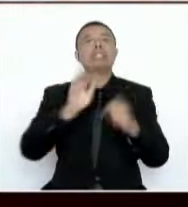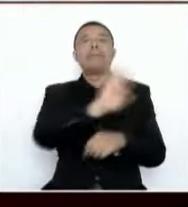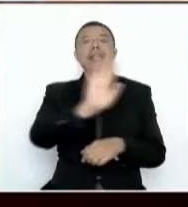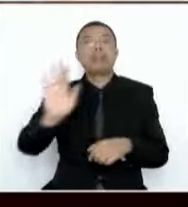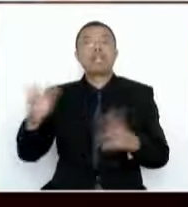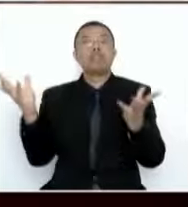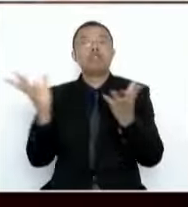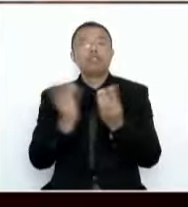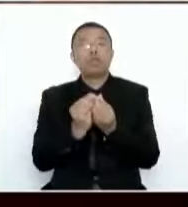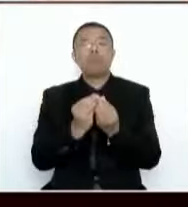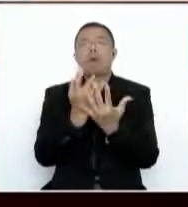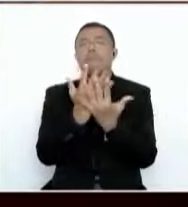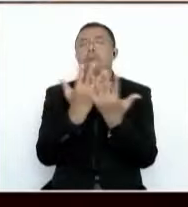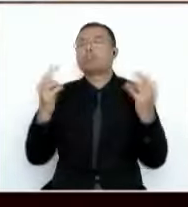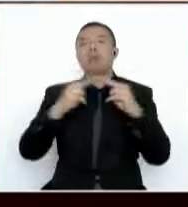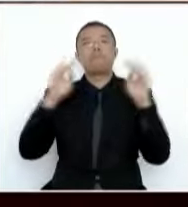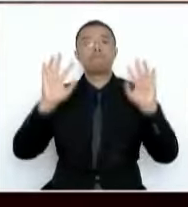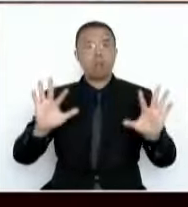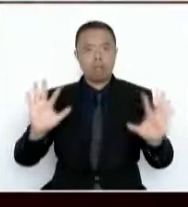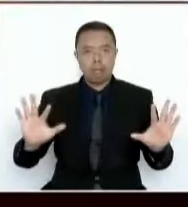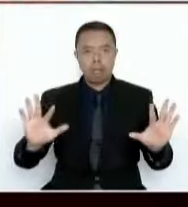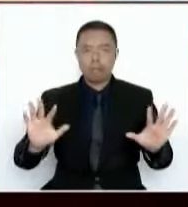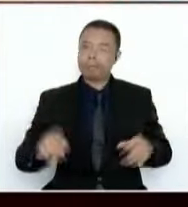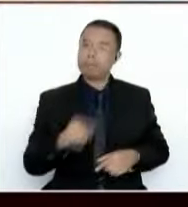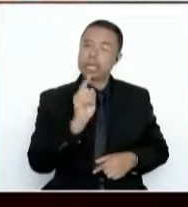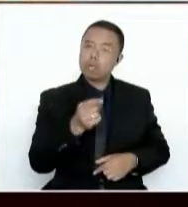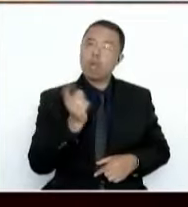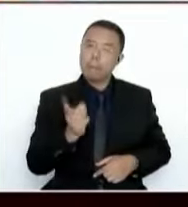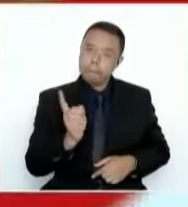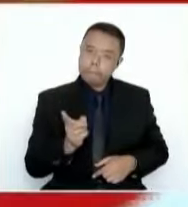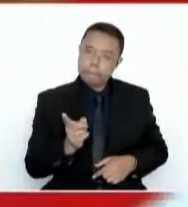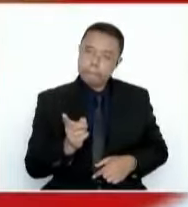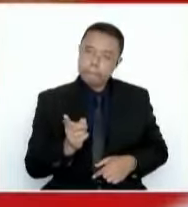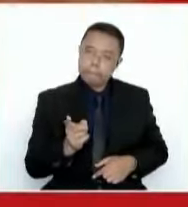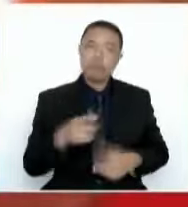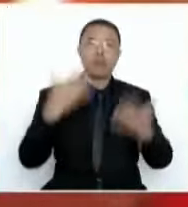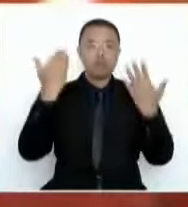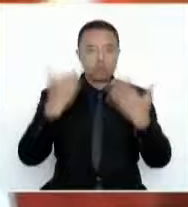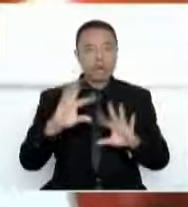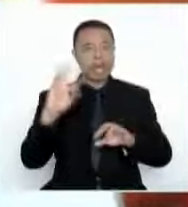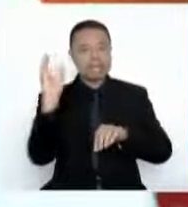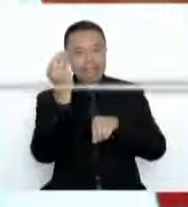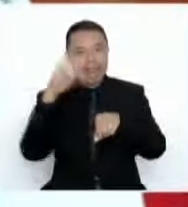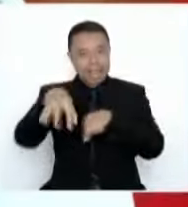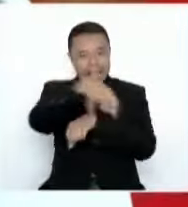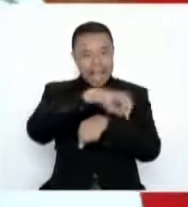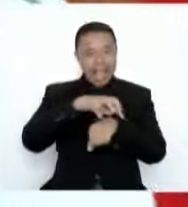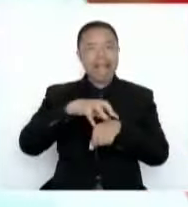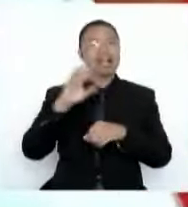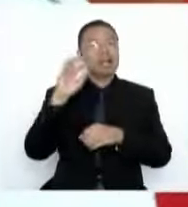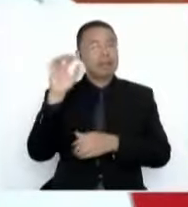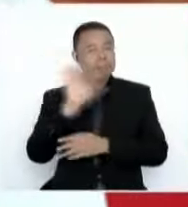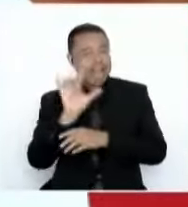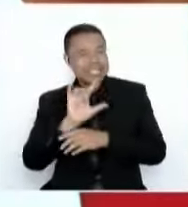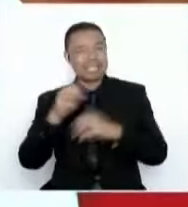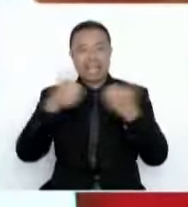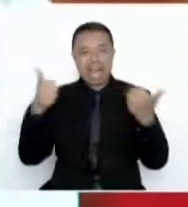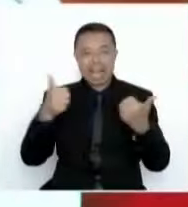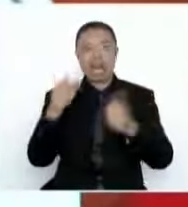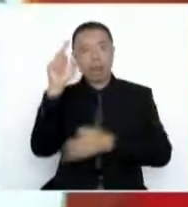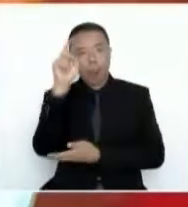tingkat populasi yang sangat tinggi Nah itulah makanya setelah Jabo detabek ini Dilihat dikembangkan